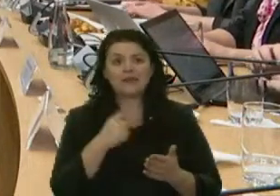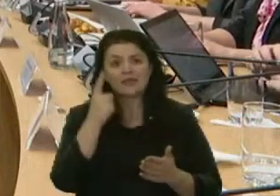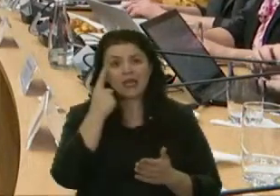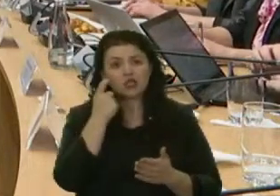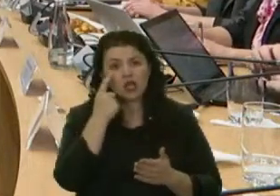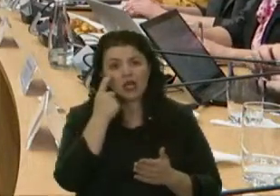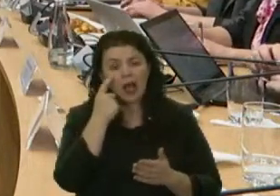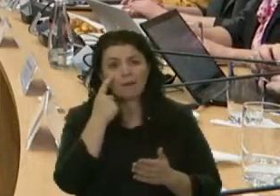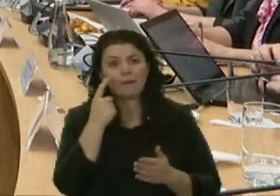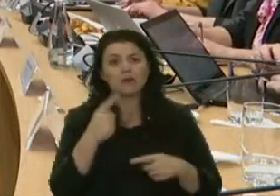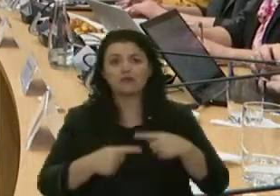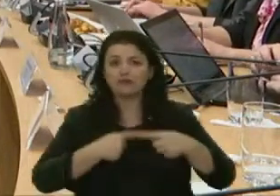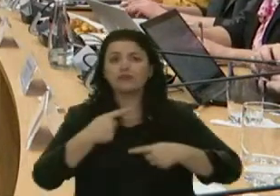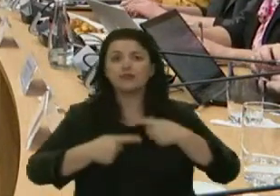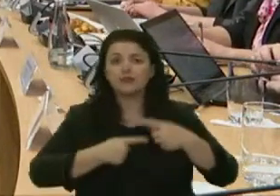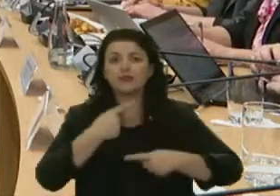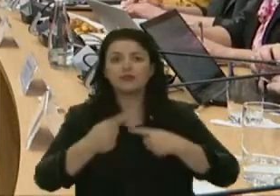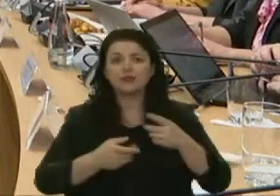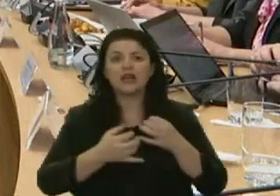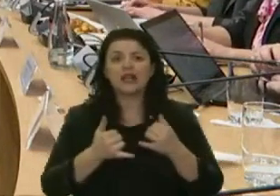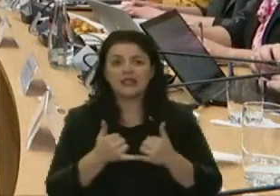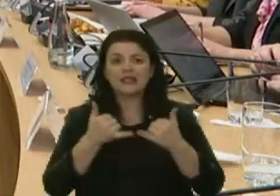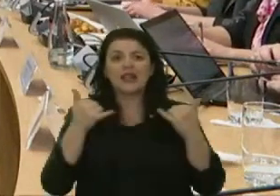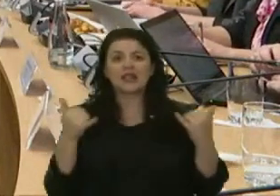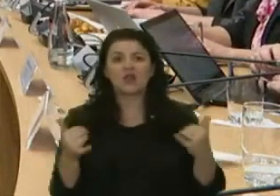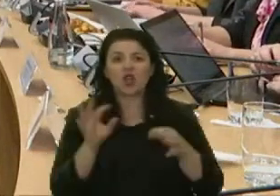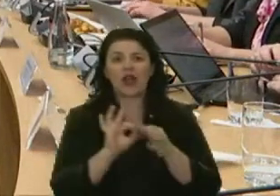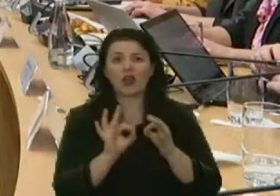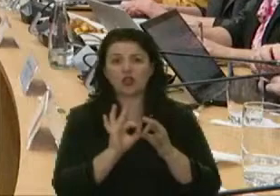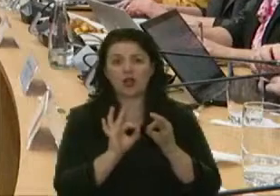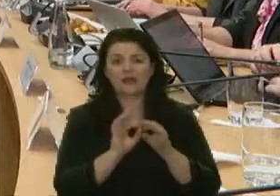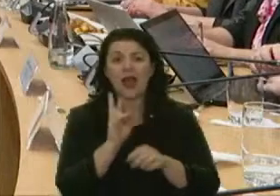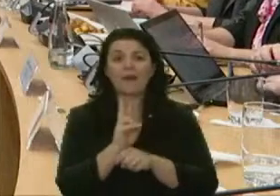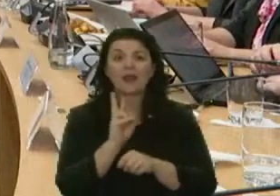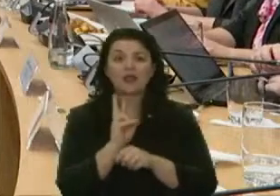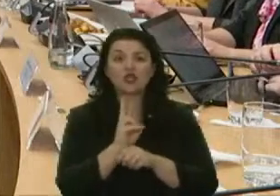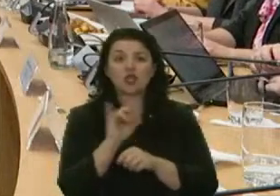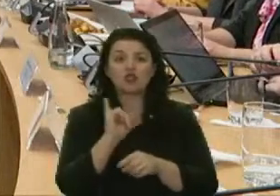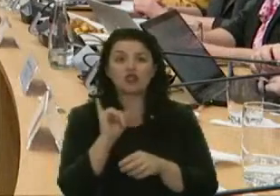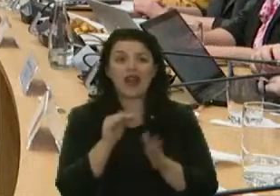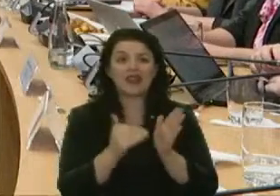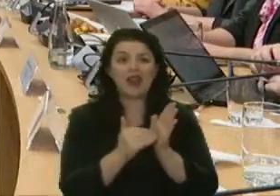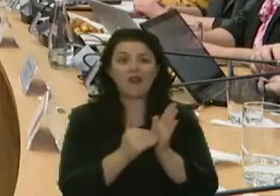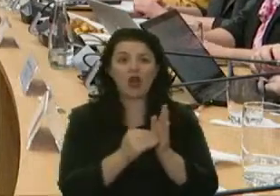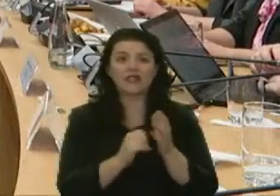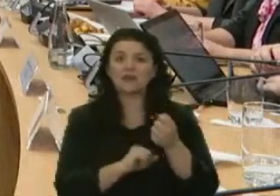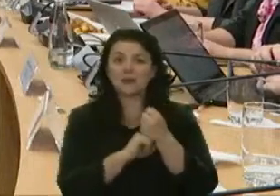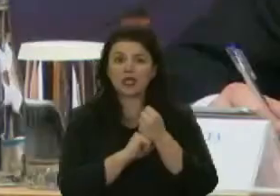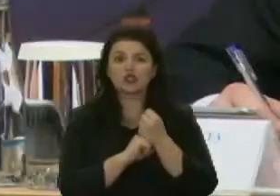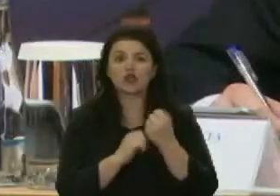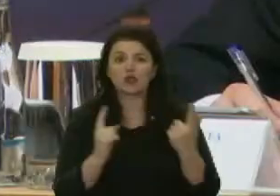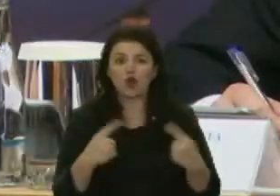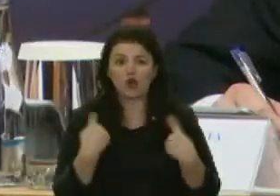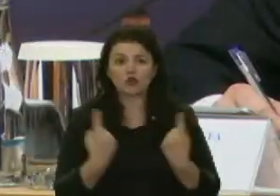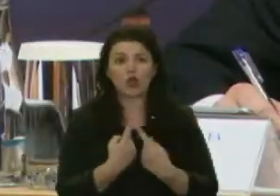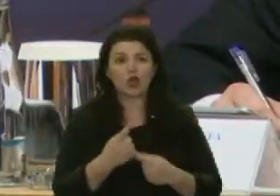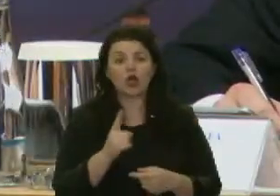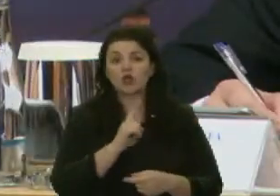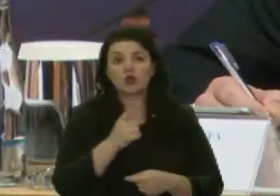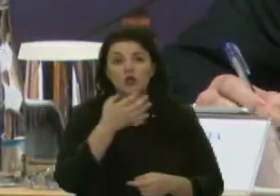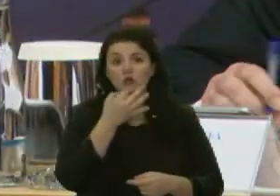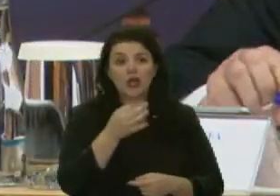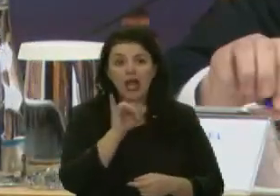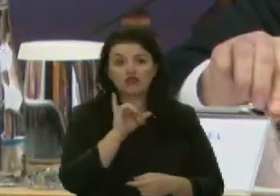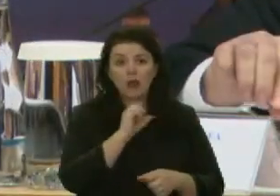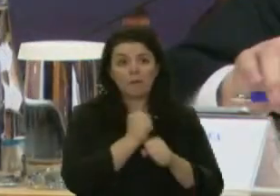menținând motorul dezvoltării economice dar să avem grijă și de cei care au nevoie de sprijinul și intervenția noastră aici Nu mă refer la cei care